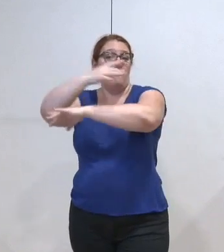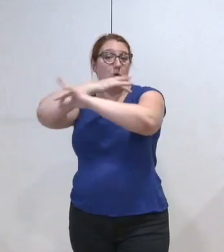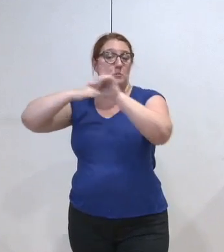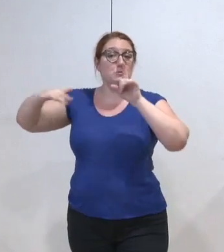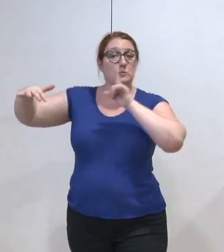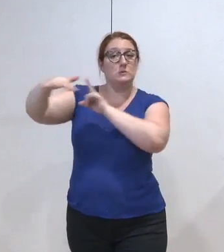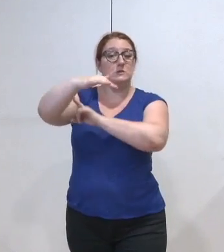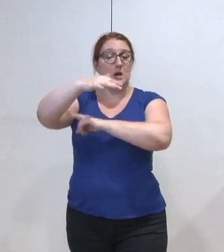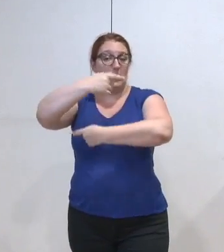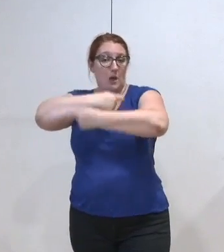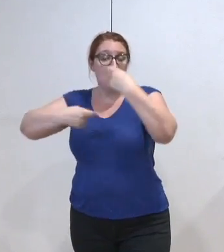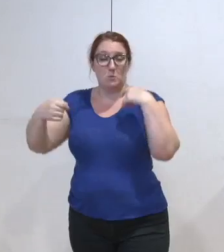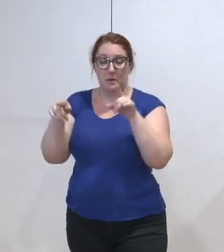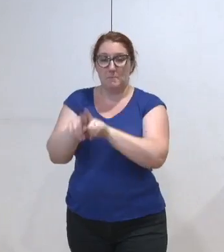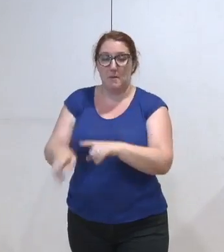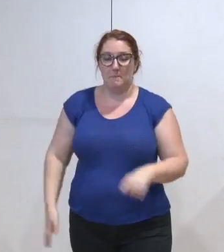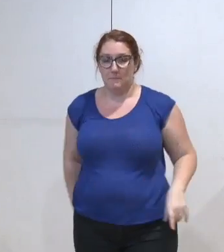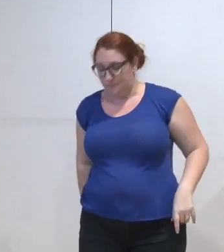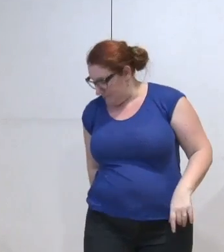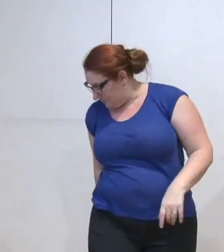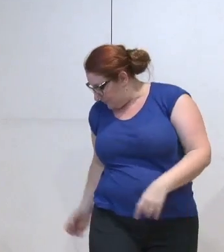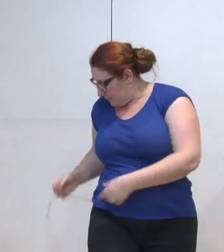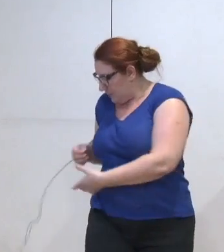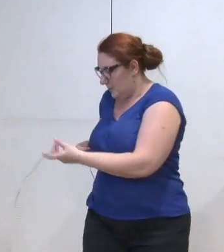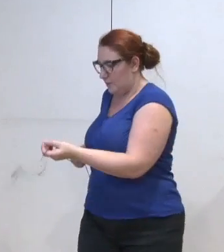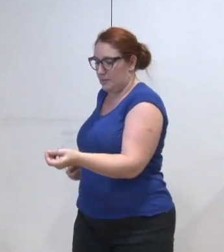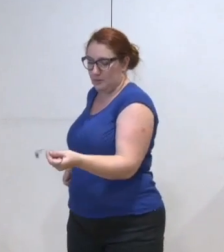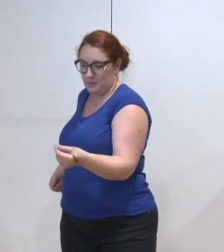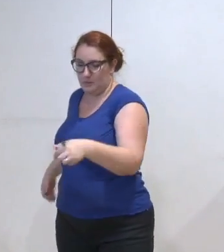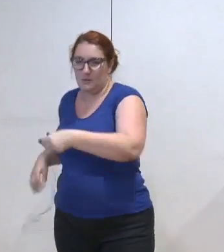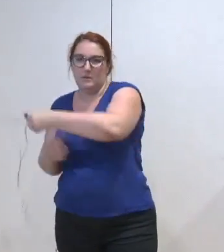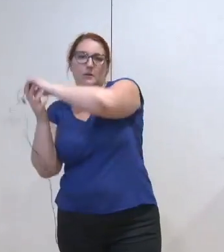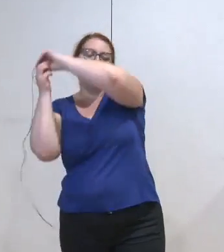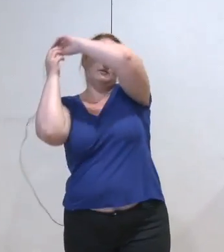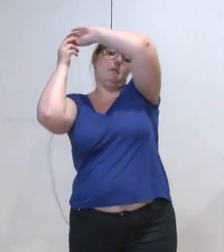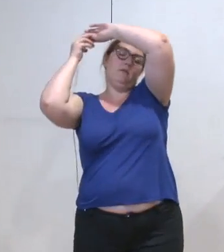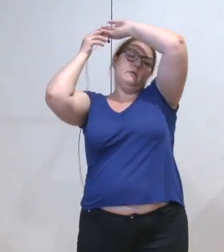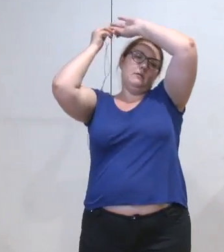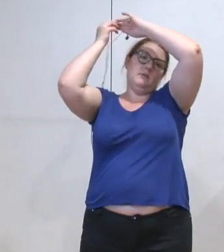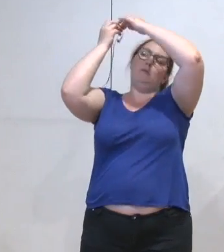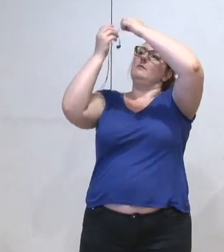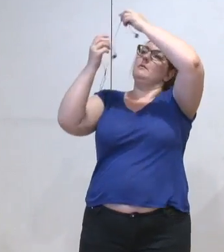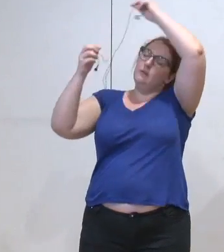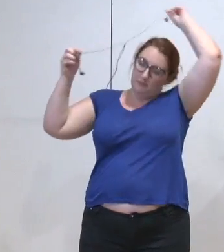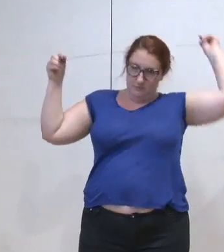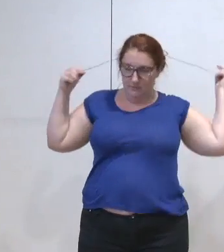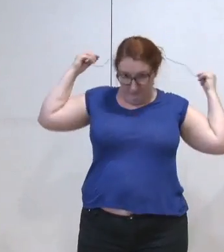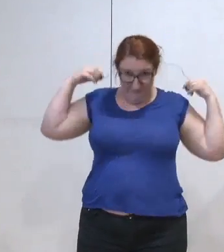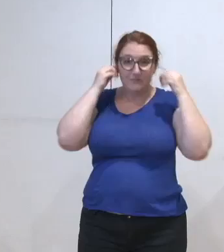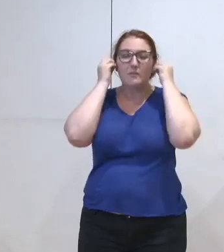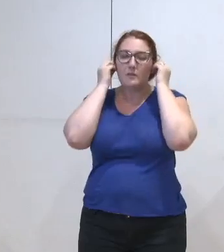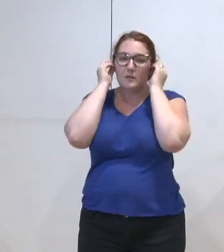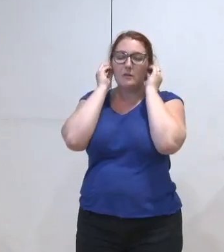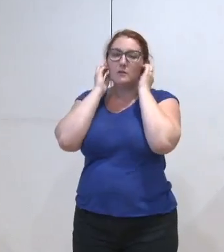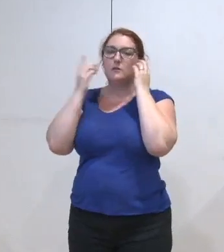social et économique la commune de Lyon compte 496000 habitants quand celle de Grenoble en